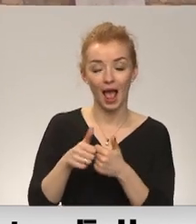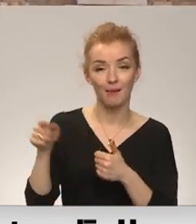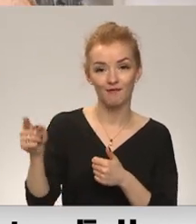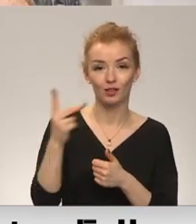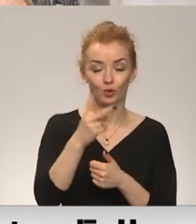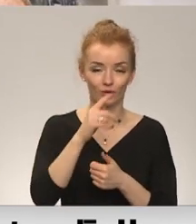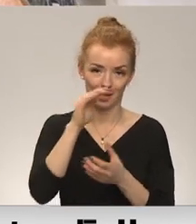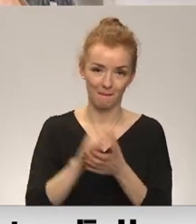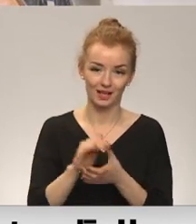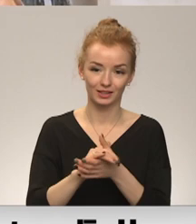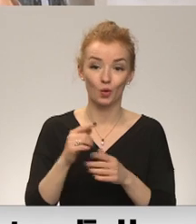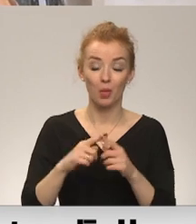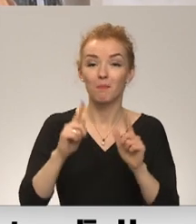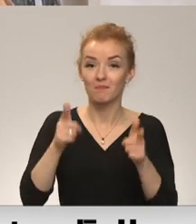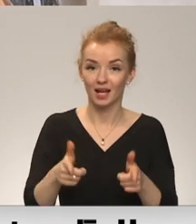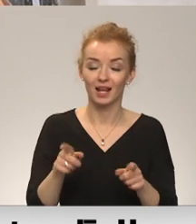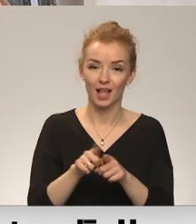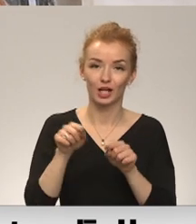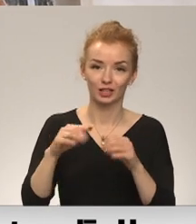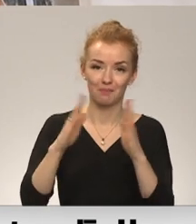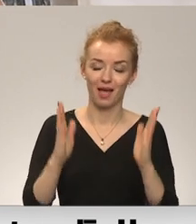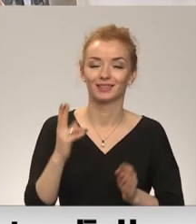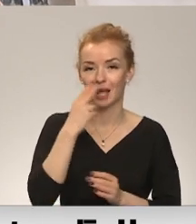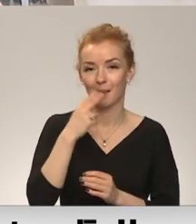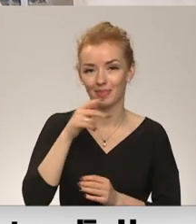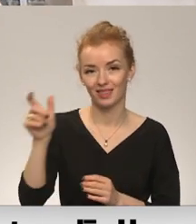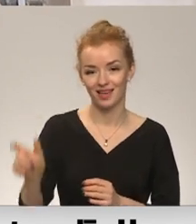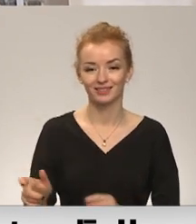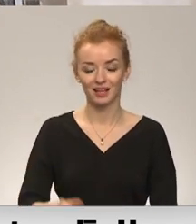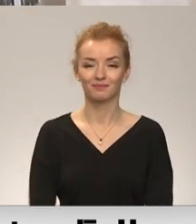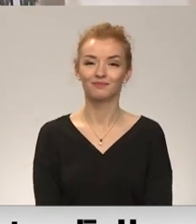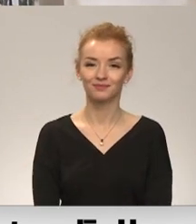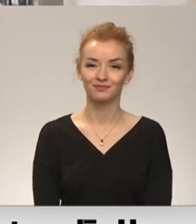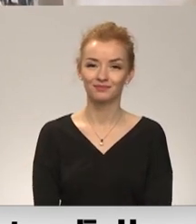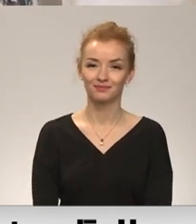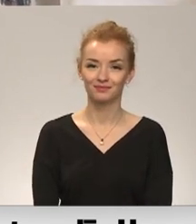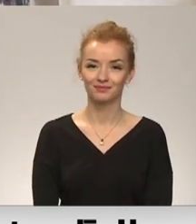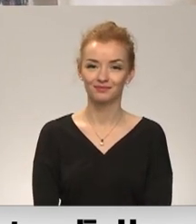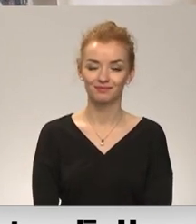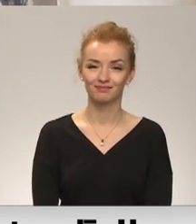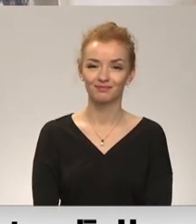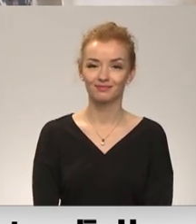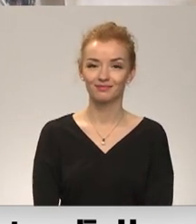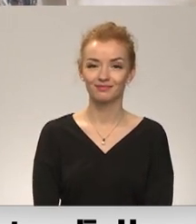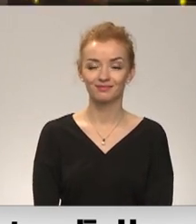iepazīst kaimiņus un tām piekrīt arī šīs mājas saimniece. Sandra Leitāne, Andrs Pāns. Vidzemes televīzija.